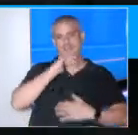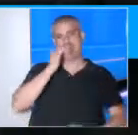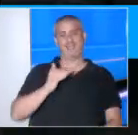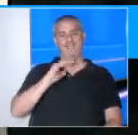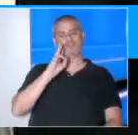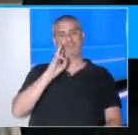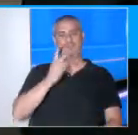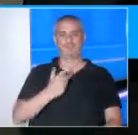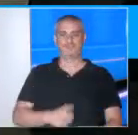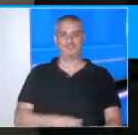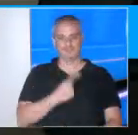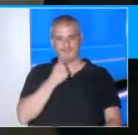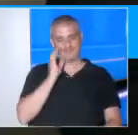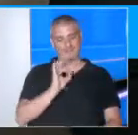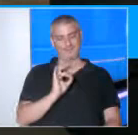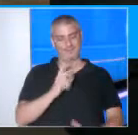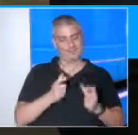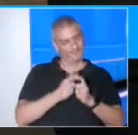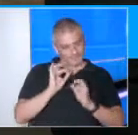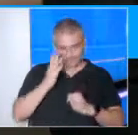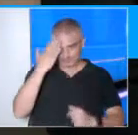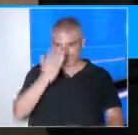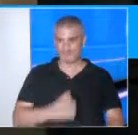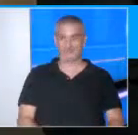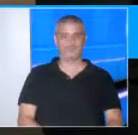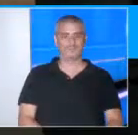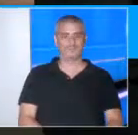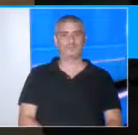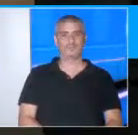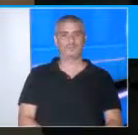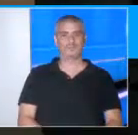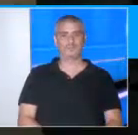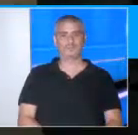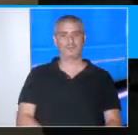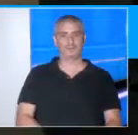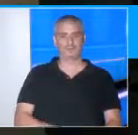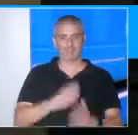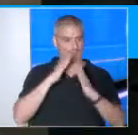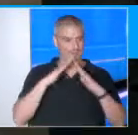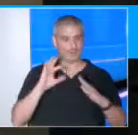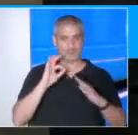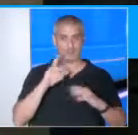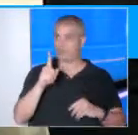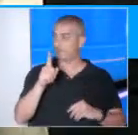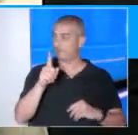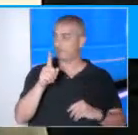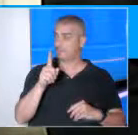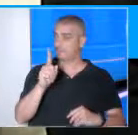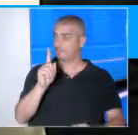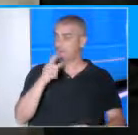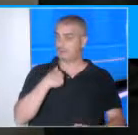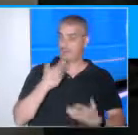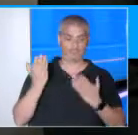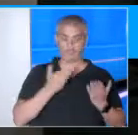יפה, כן. טוב, זה ממש דיבור, מה שנקרא, מגזרי למי שלא מגזרי מכיר. מגזרי לגמרי. מילה אחרונה, היית במאהל של מועצת רגע, יש. רגע, ואגב, כן.